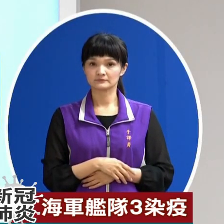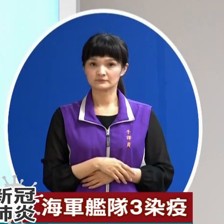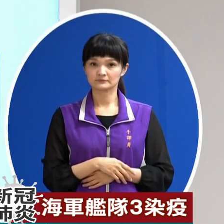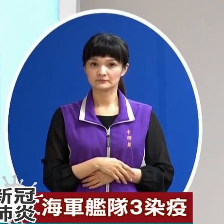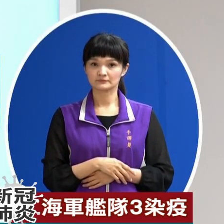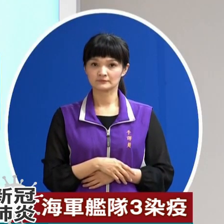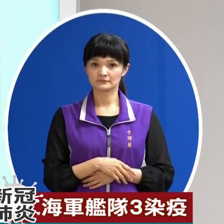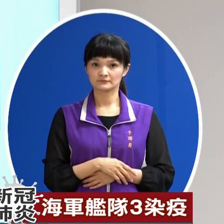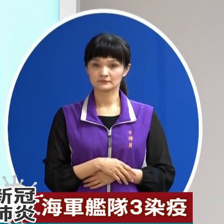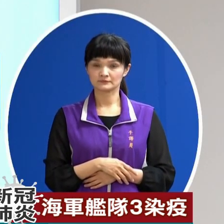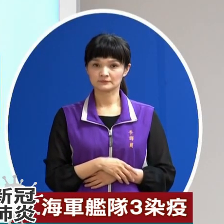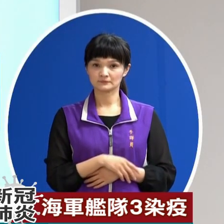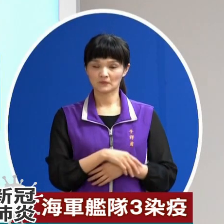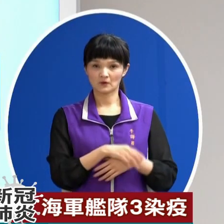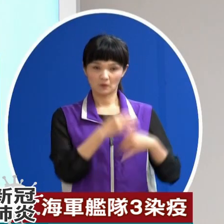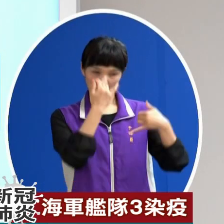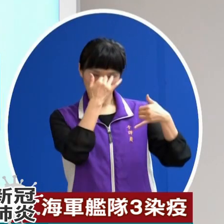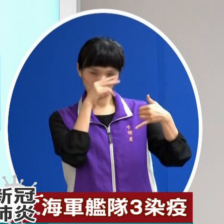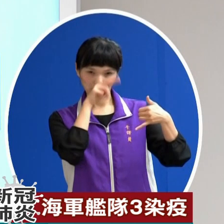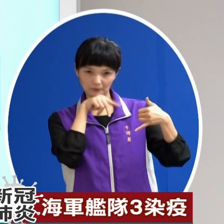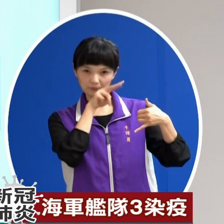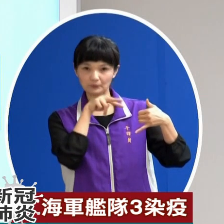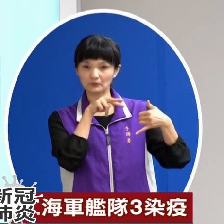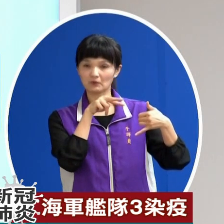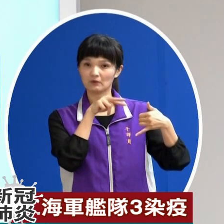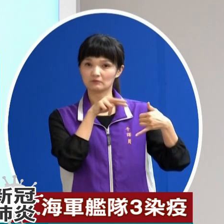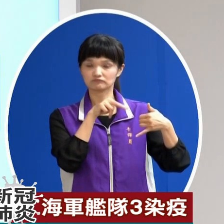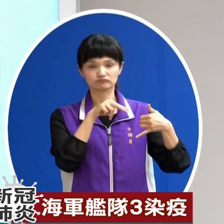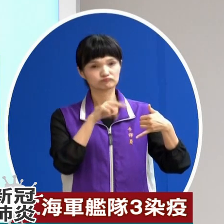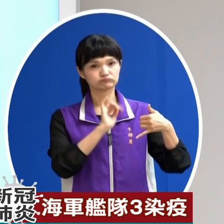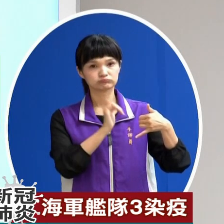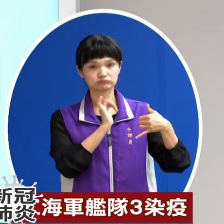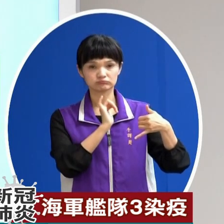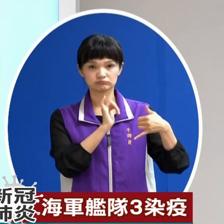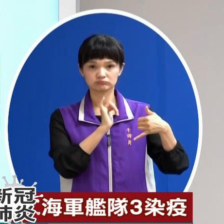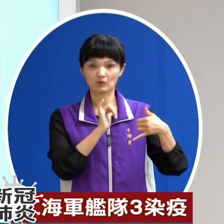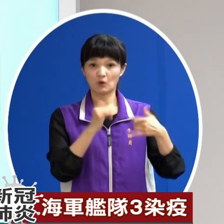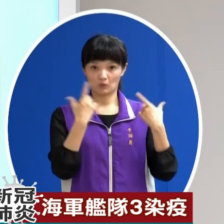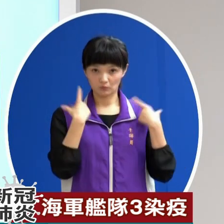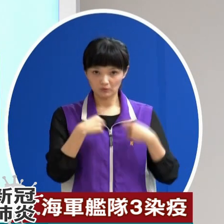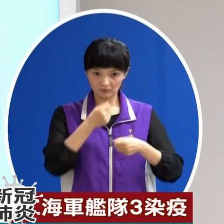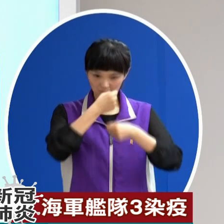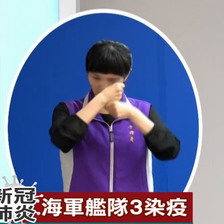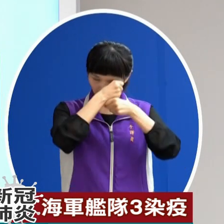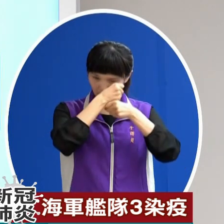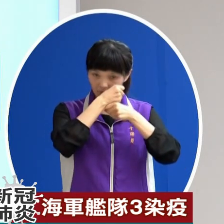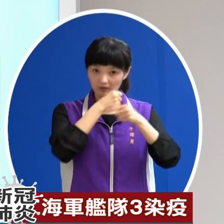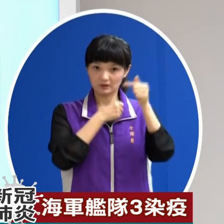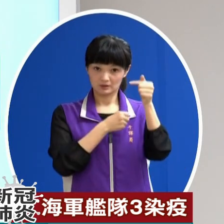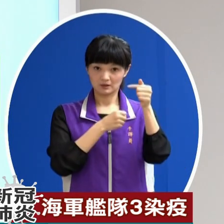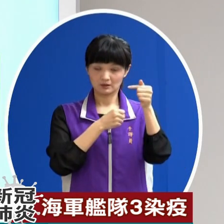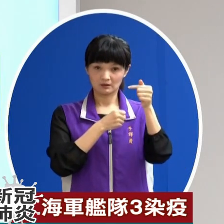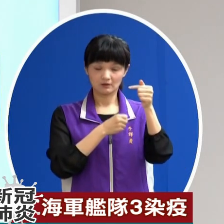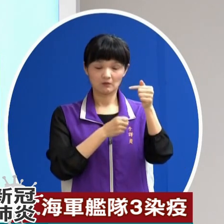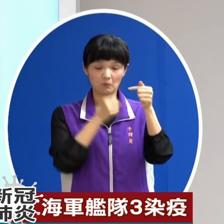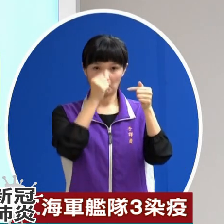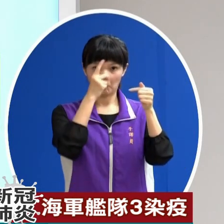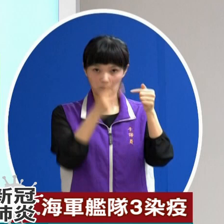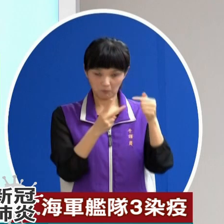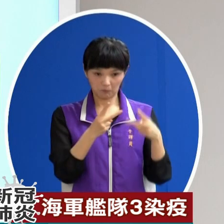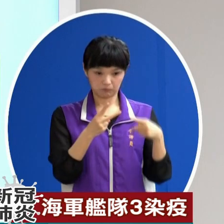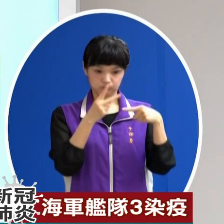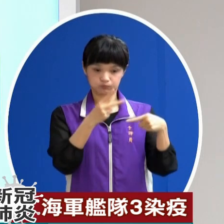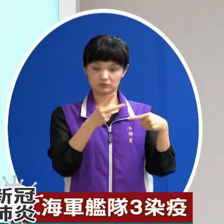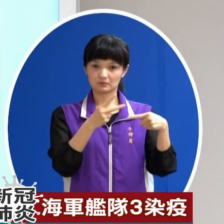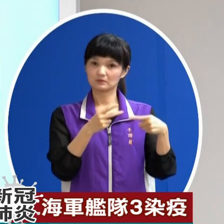他们的从检验阳性到变检验阴性，就是阴转的时间，其实有